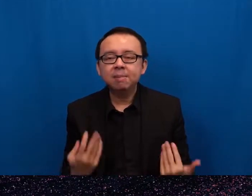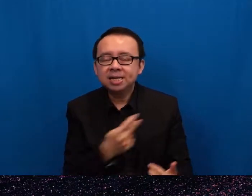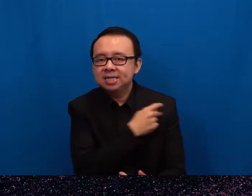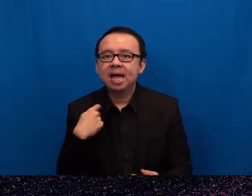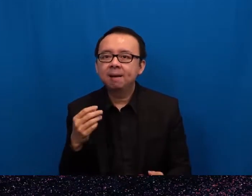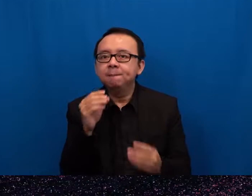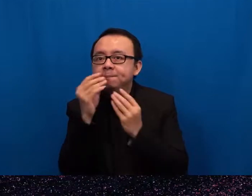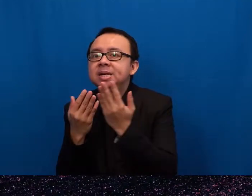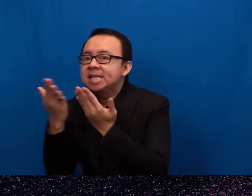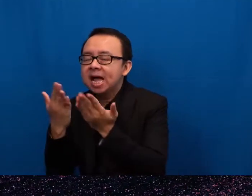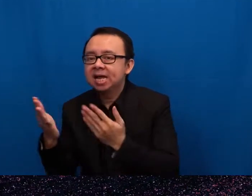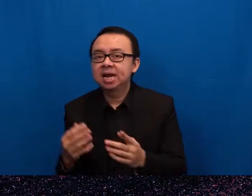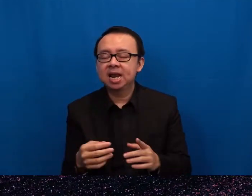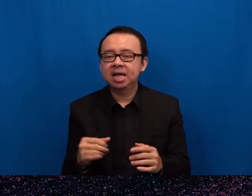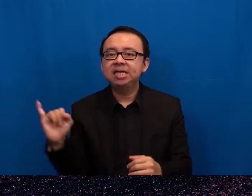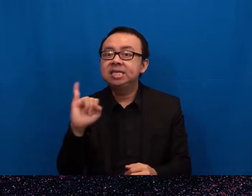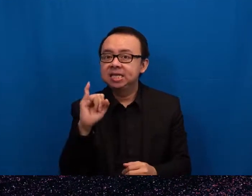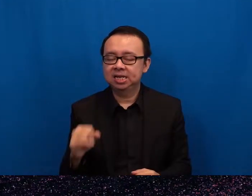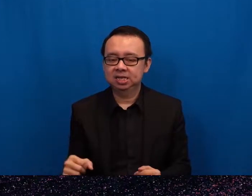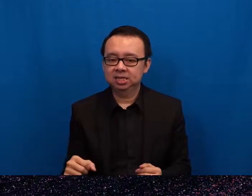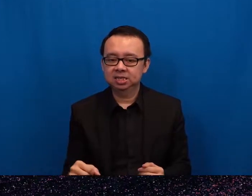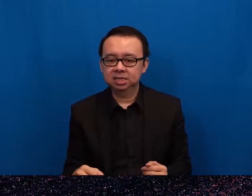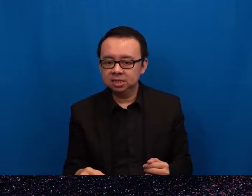ubah. Online contohnya.